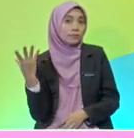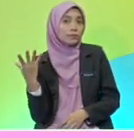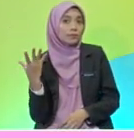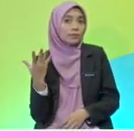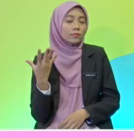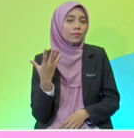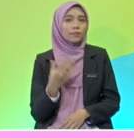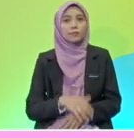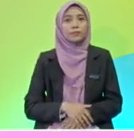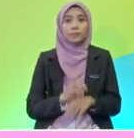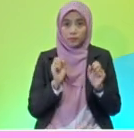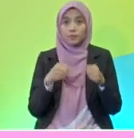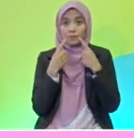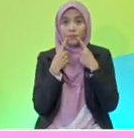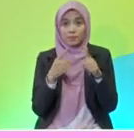Sebutkan